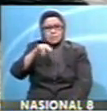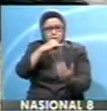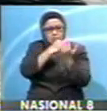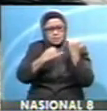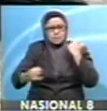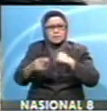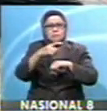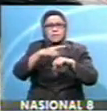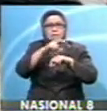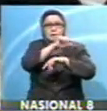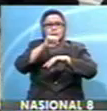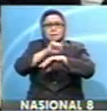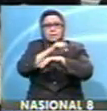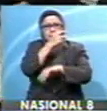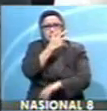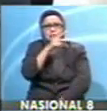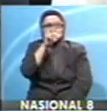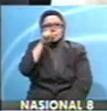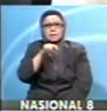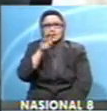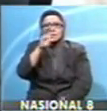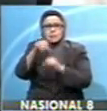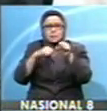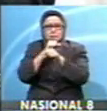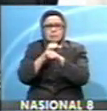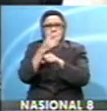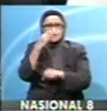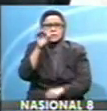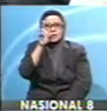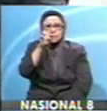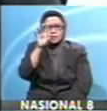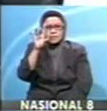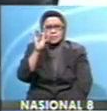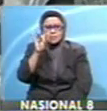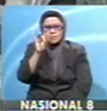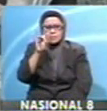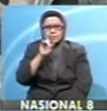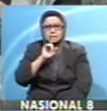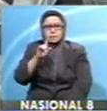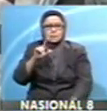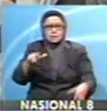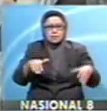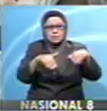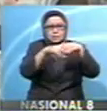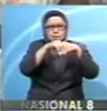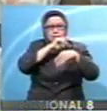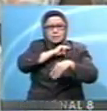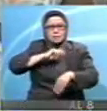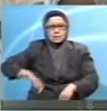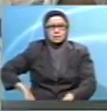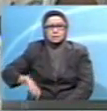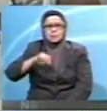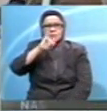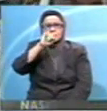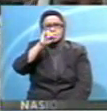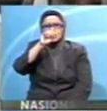13 April 1928 almarhum mendirikan rumah tangga dengan almarhum tuanku Ismail nasiruddin